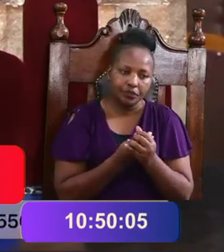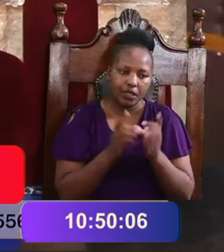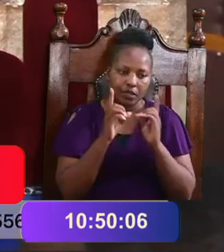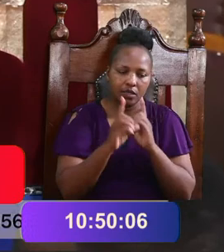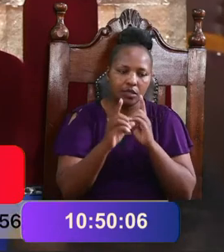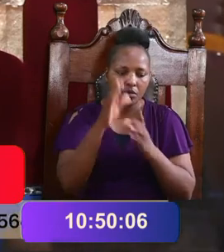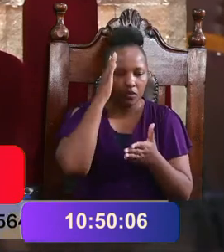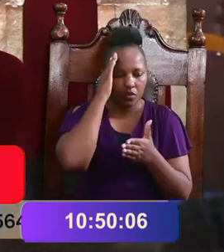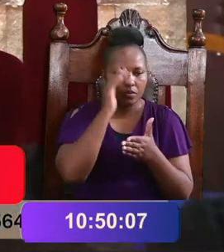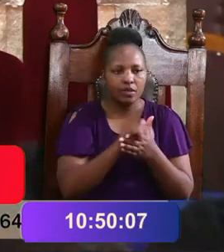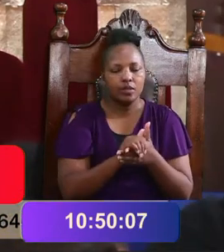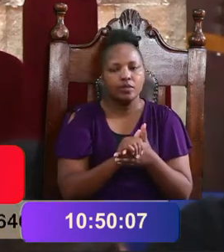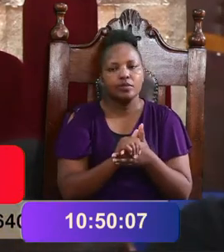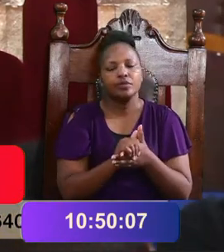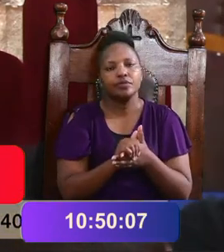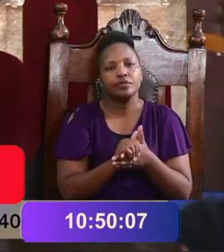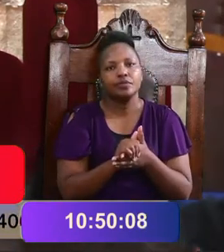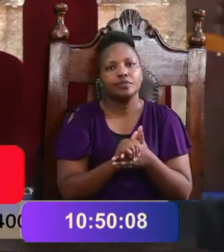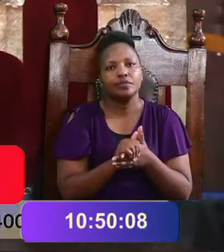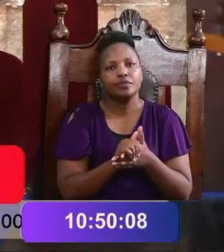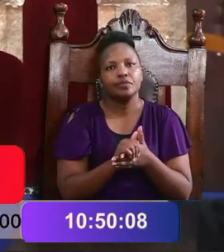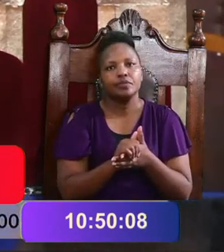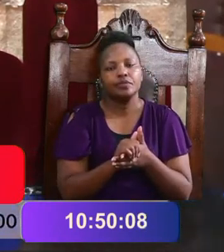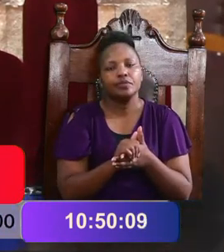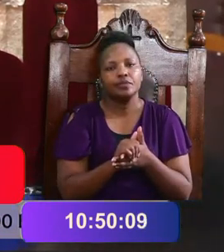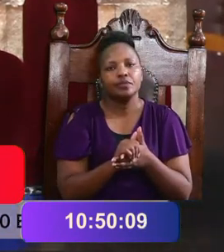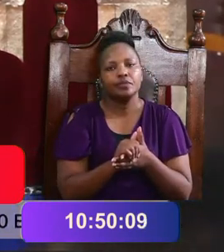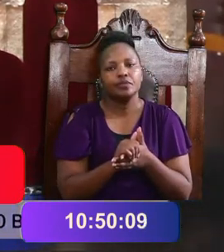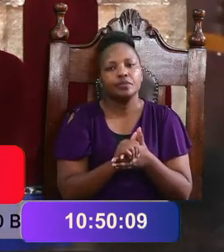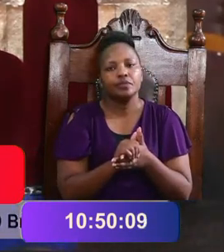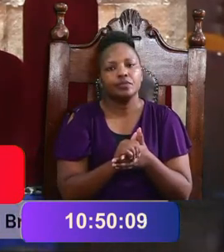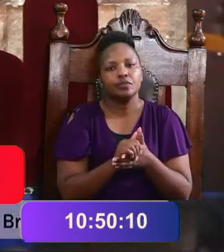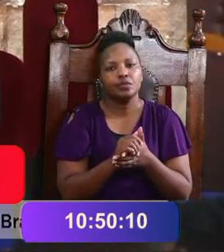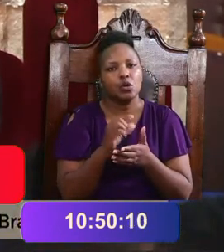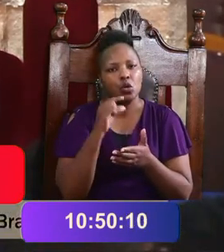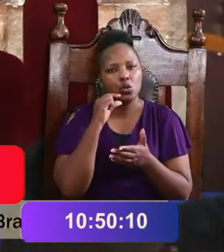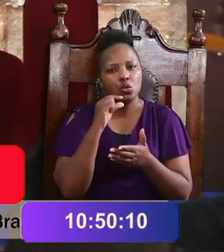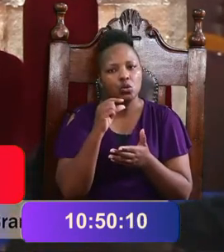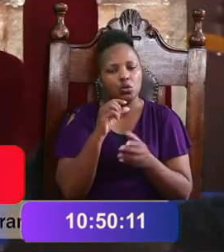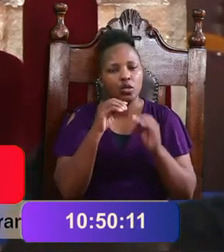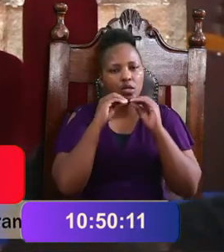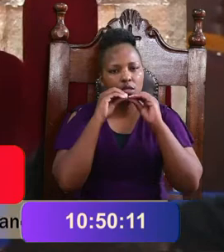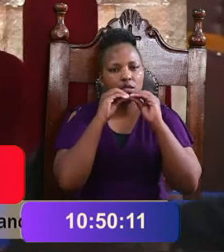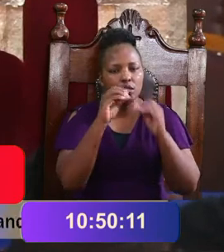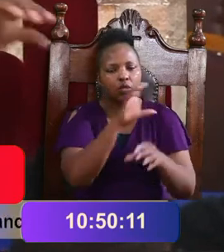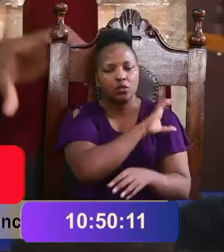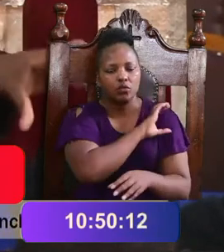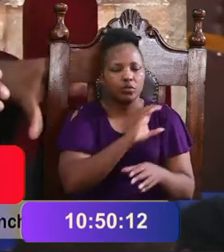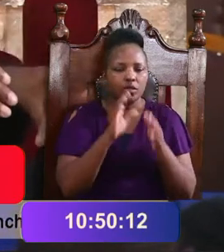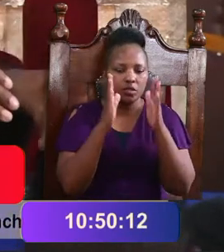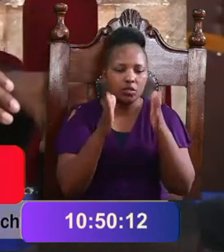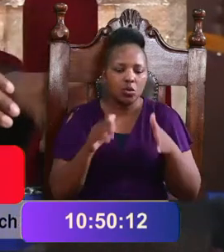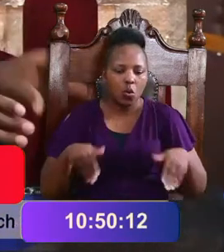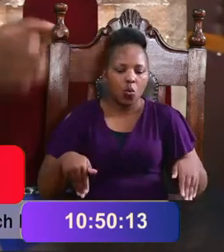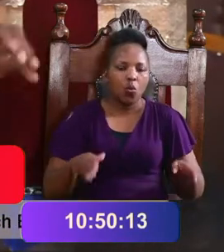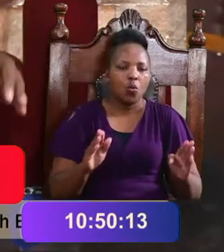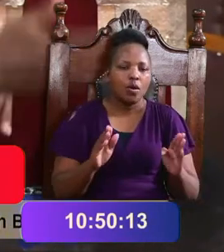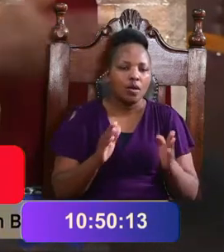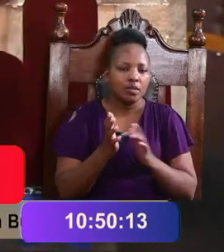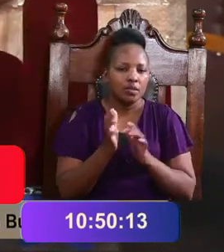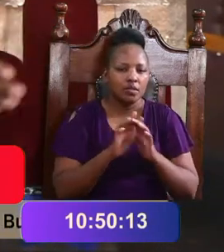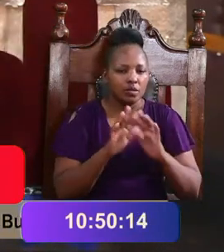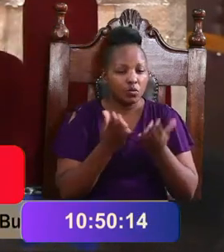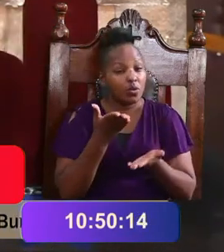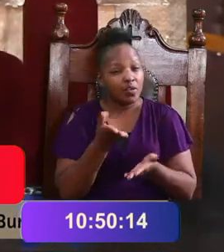creed. It is a summary ya Christian teachings. Hakuna mahali utaikuta kwa Biblia, lakini